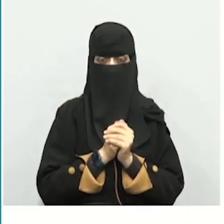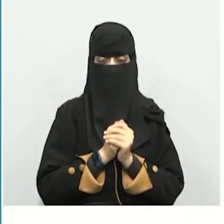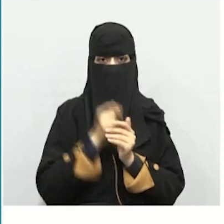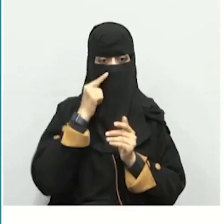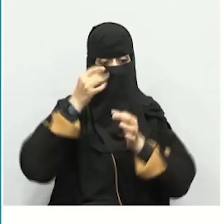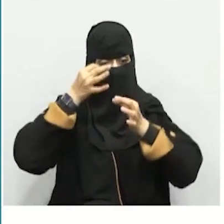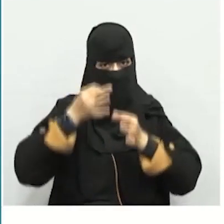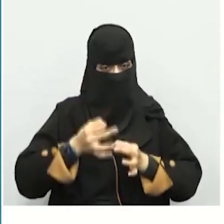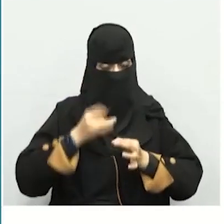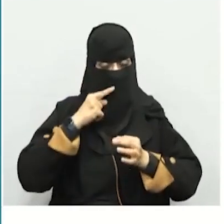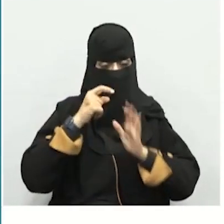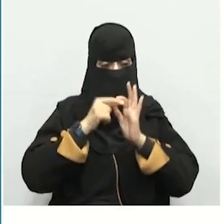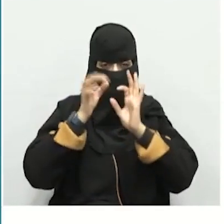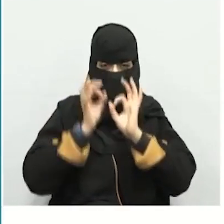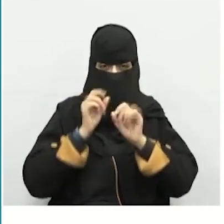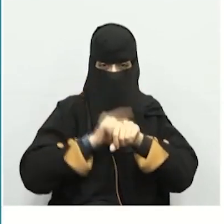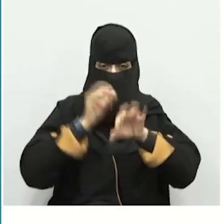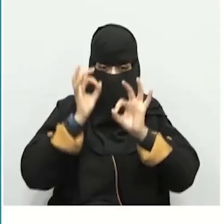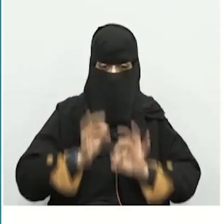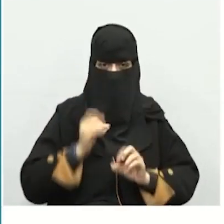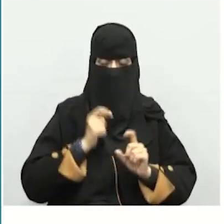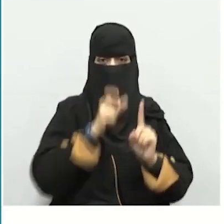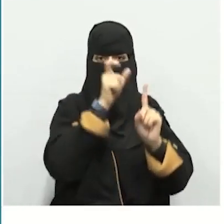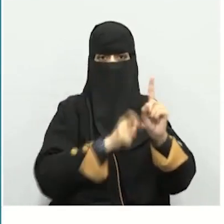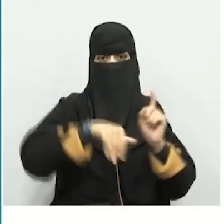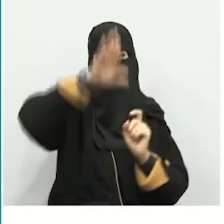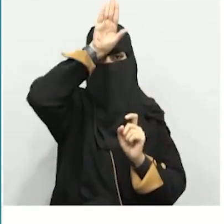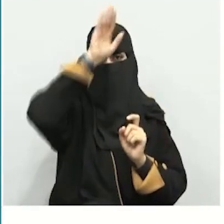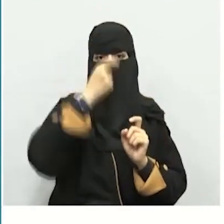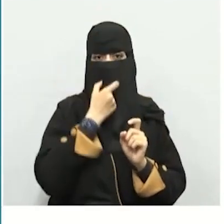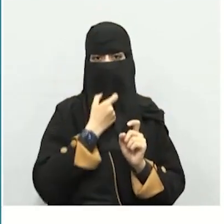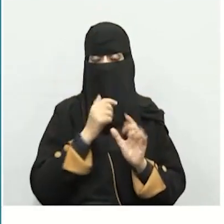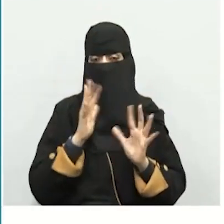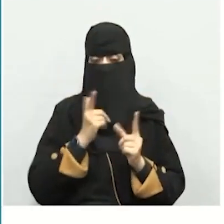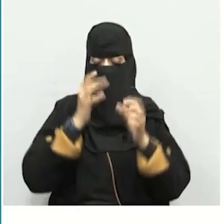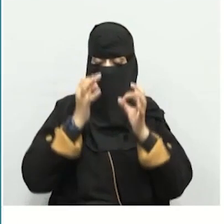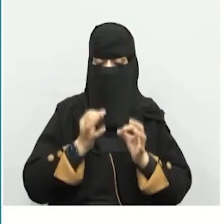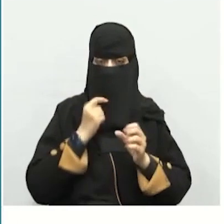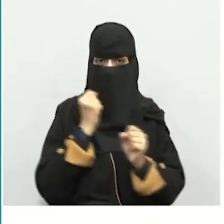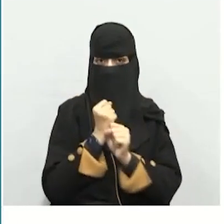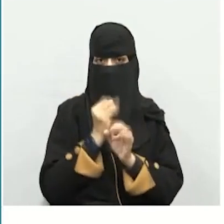دقة وانضباط خادم الحرمين الشريفين الملك سلمان بن عبد العزيز،